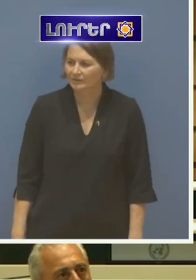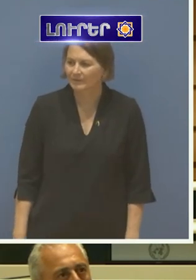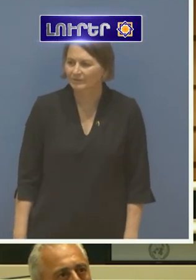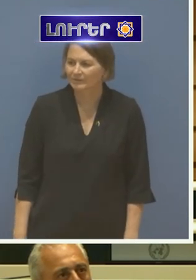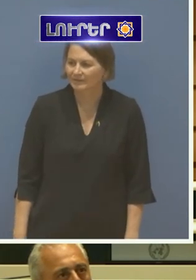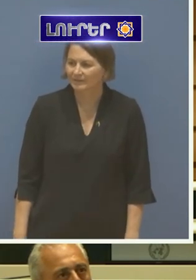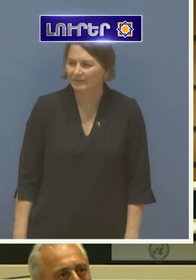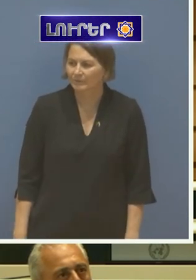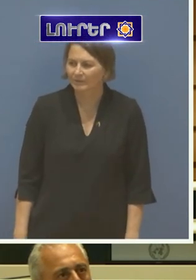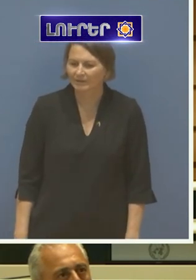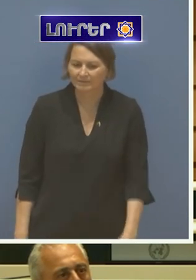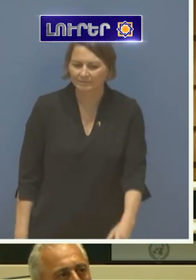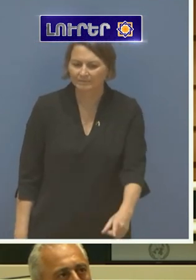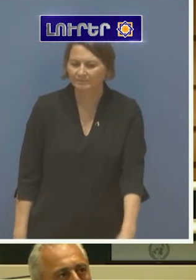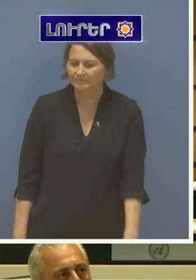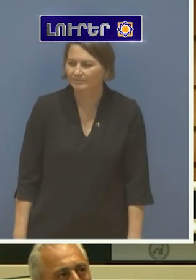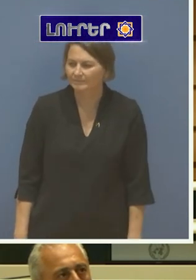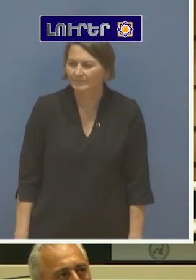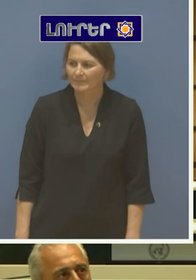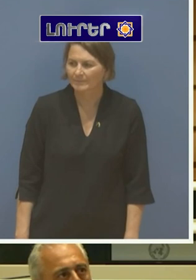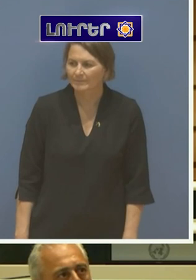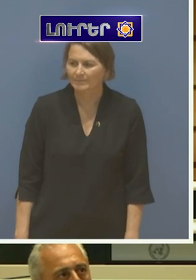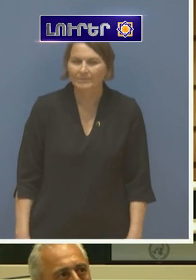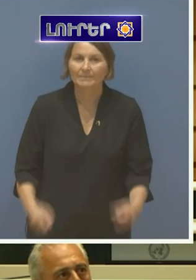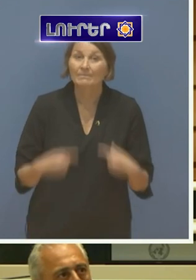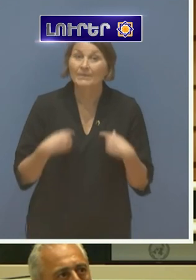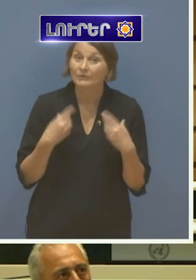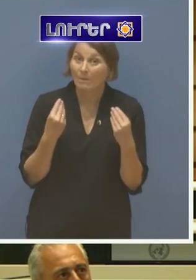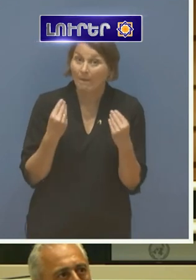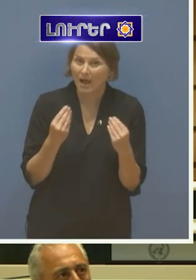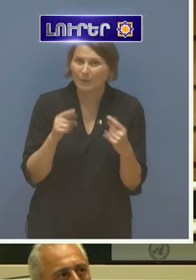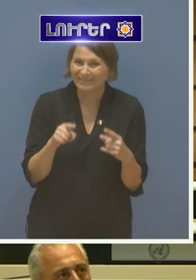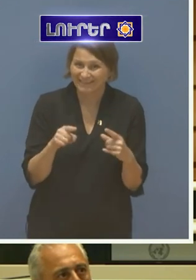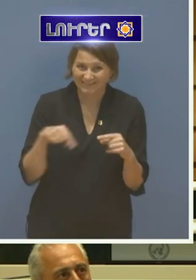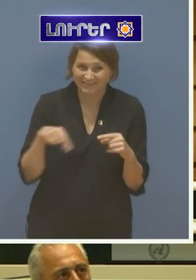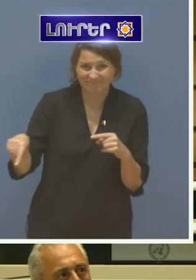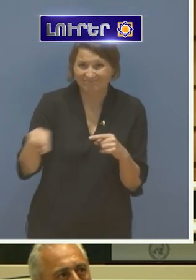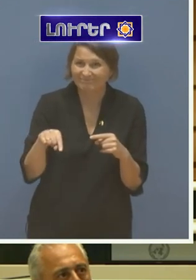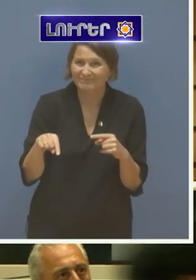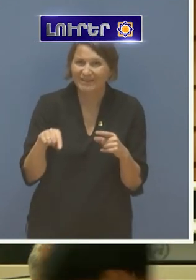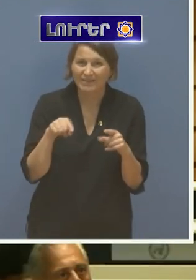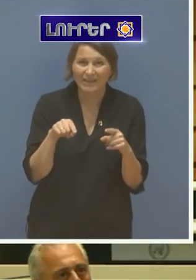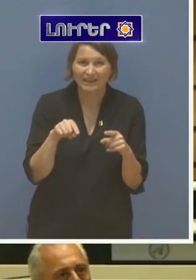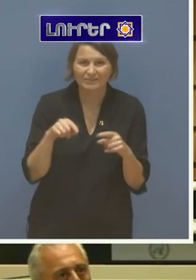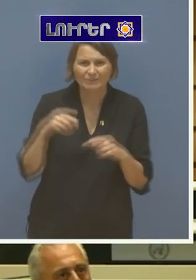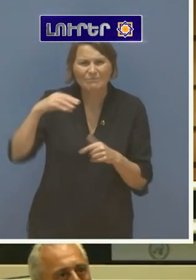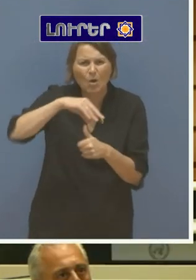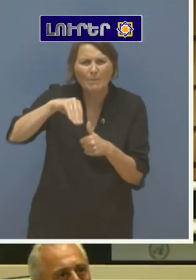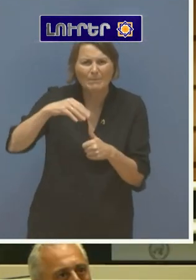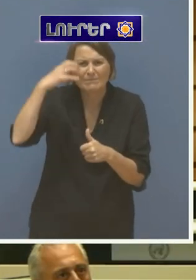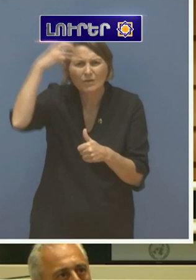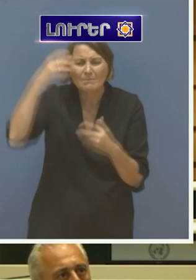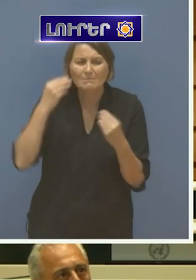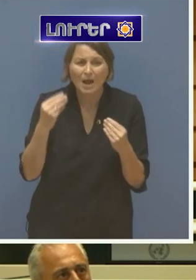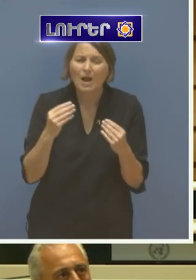միավորված ազգերու կազմակերպության ավելի քան 30 անդամ պետություններու կողմեն։ Հաշվի առնելով վերոնշյալը կարաչարկեն Կարամիձյան